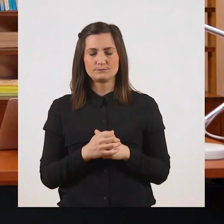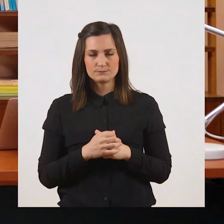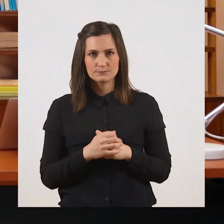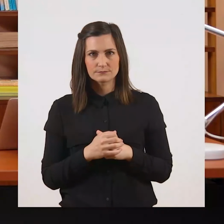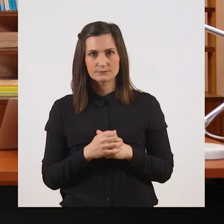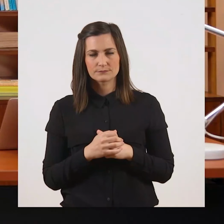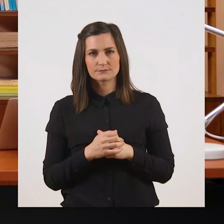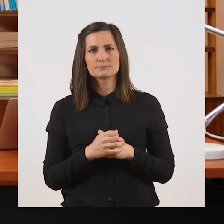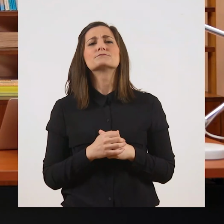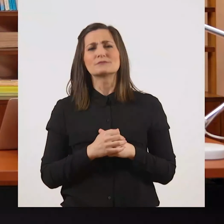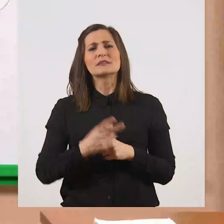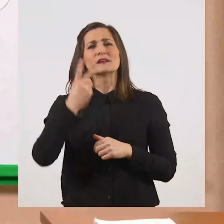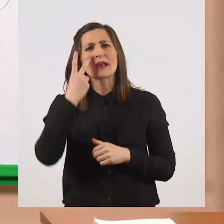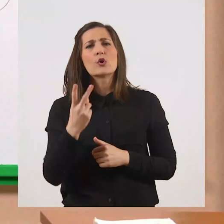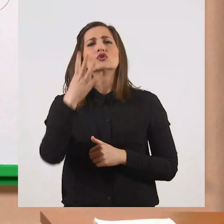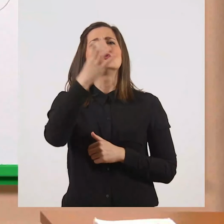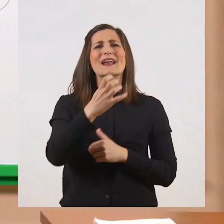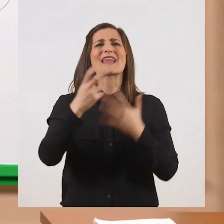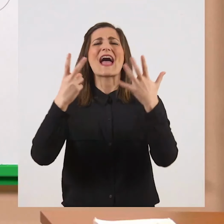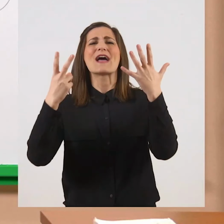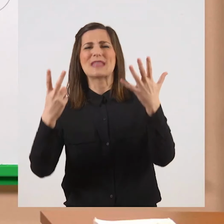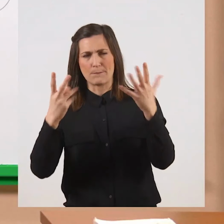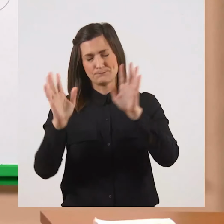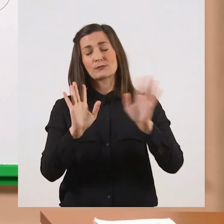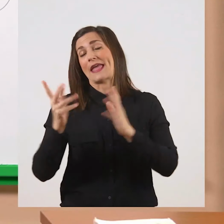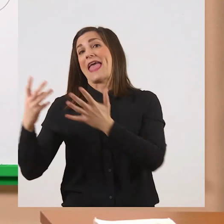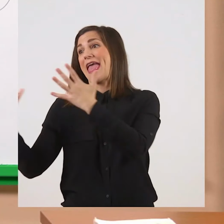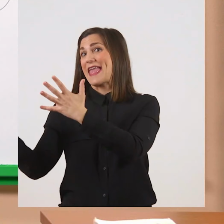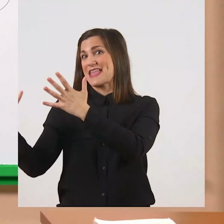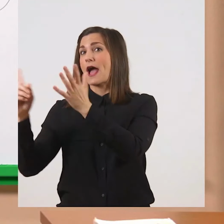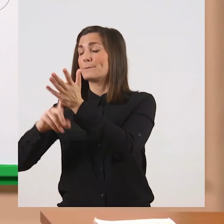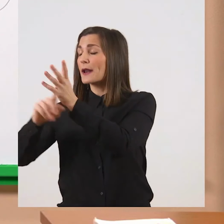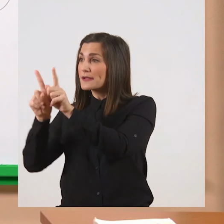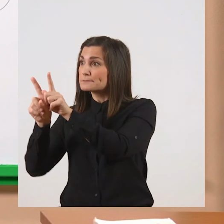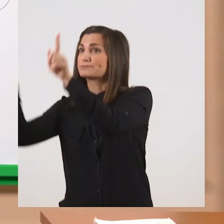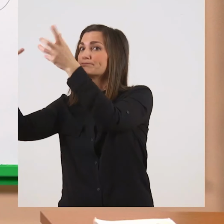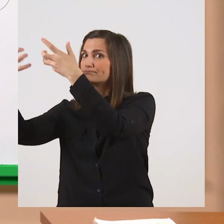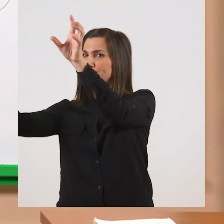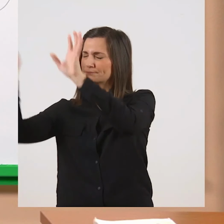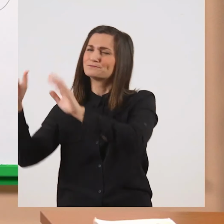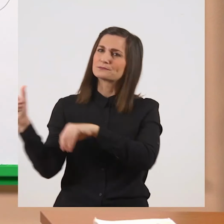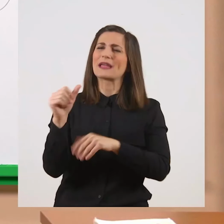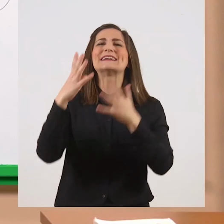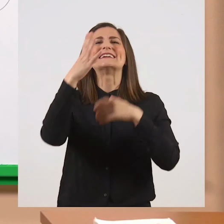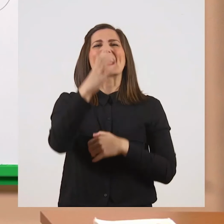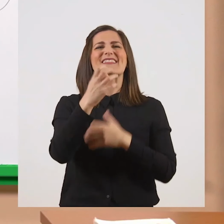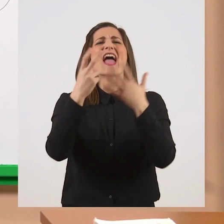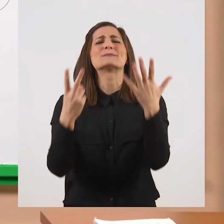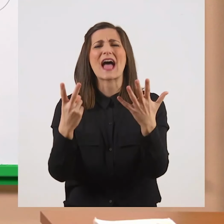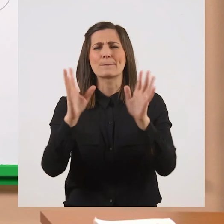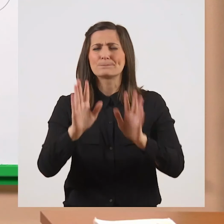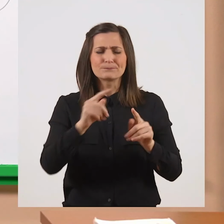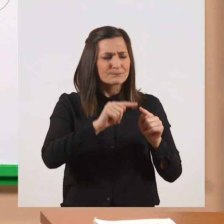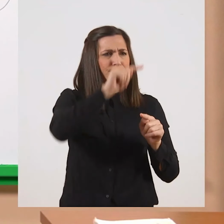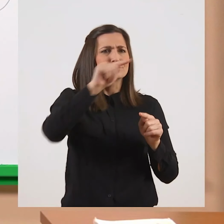Κοιτάζω λοιπόν το 47. Βάζω αυτά και στο 9 γιατί θα πρέπει να το σπάσω σίγουρα. Και κοιτάζω το 47. Για να δω τη